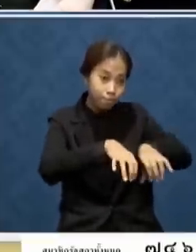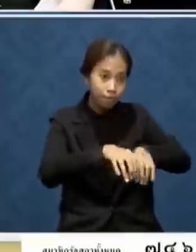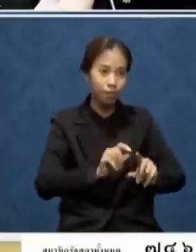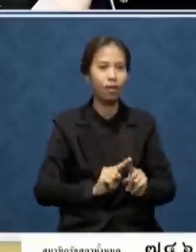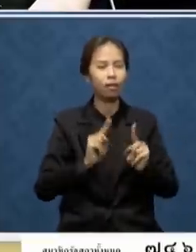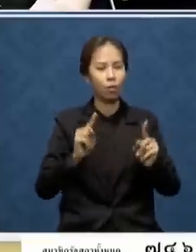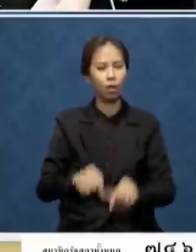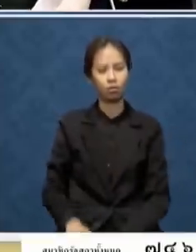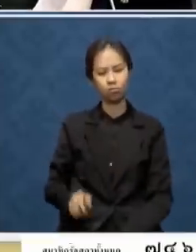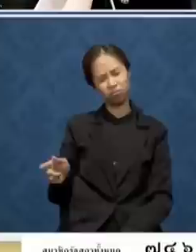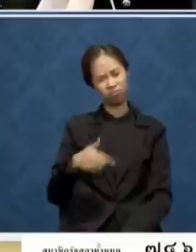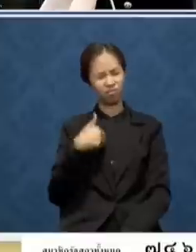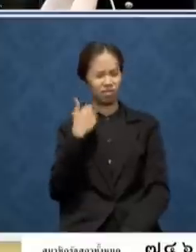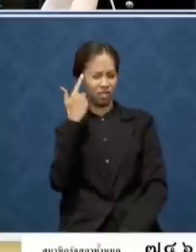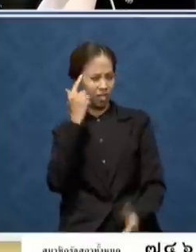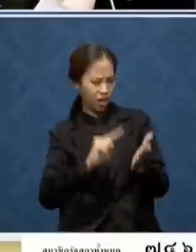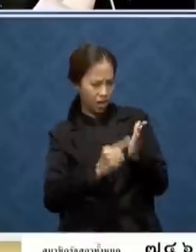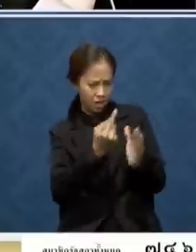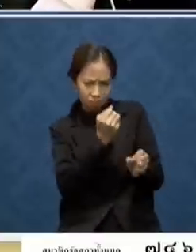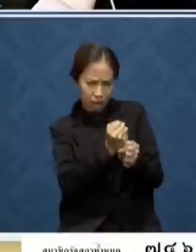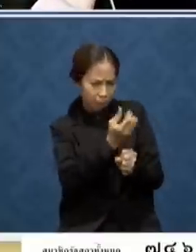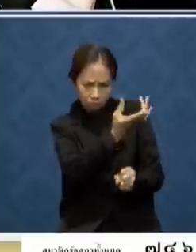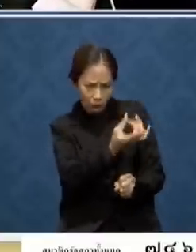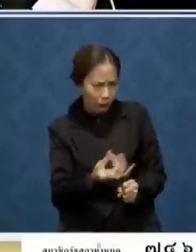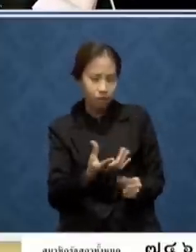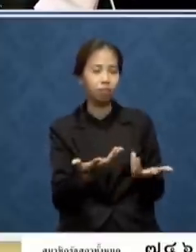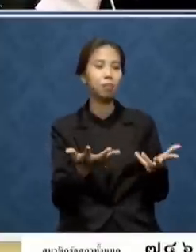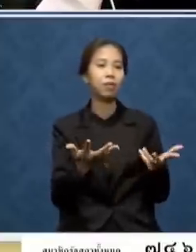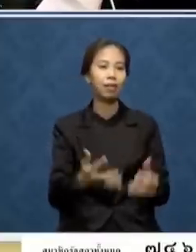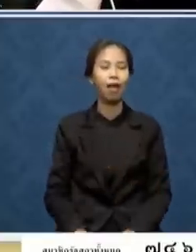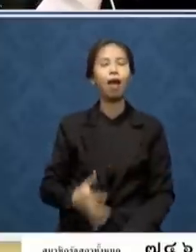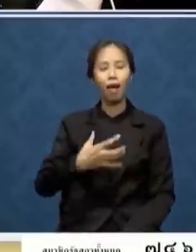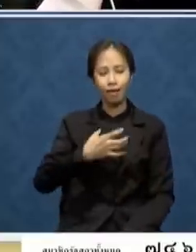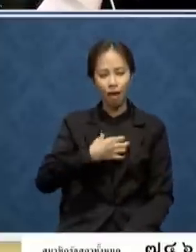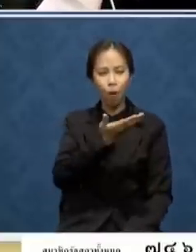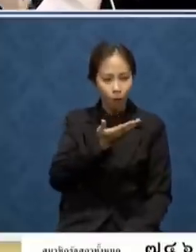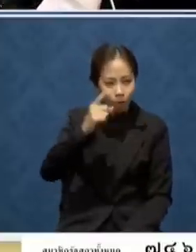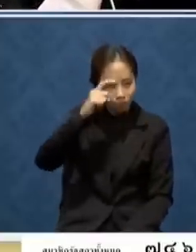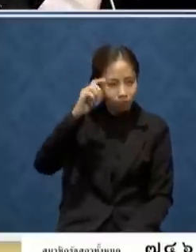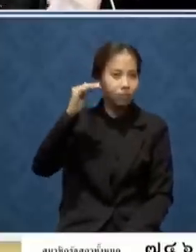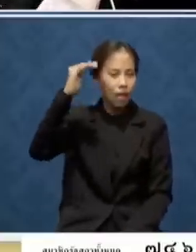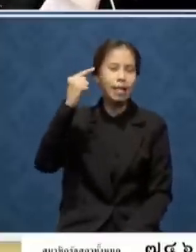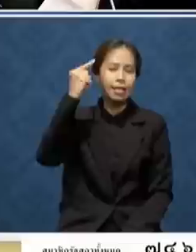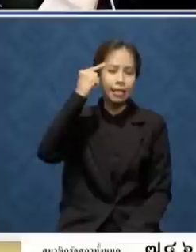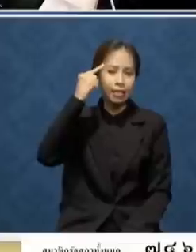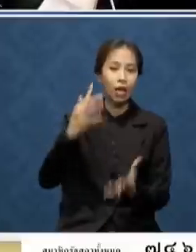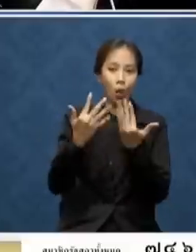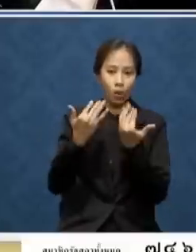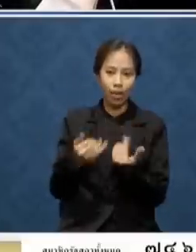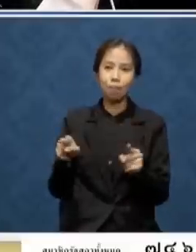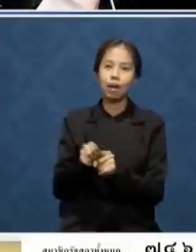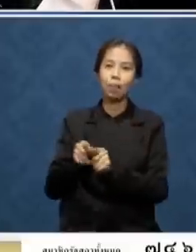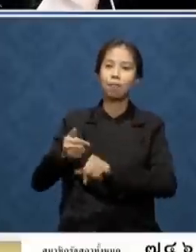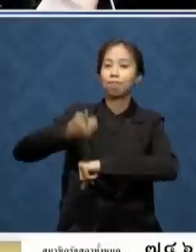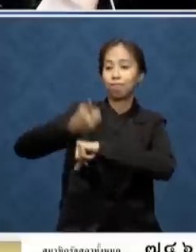ยังไม่เห็นว่าท่านจะเริ่มใช้ในการแถลงนโยบายนะคะอยากให้คุณเศรษฐาลองนึกค่ะว่าถ้านี่คือการที่ CEOใหม่